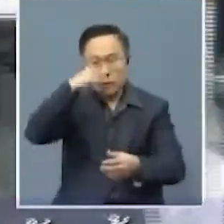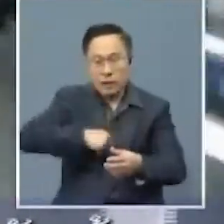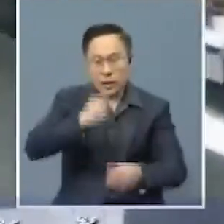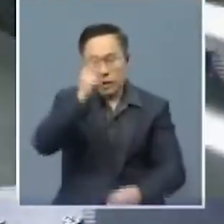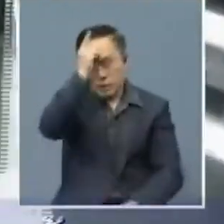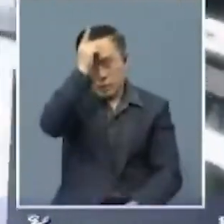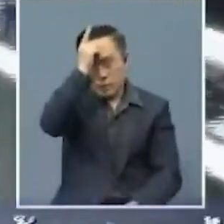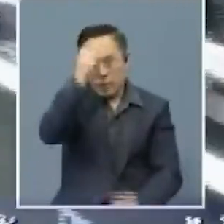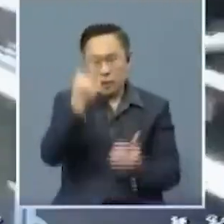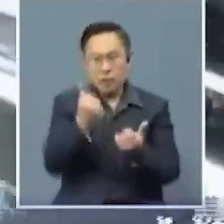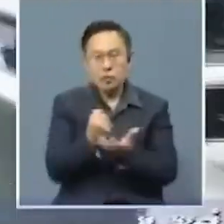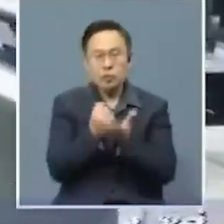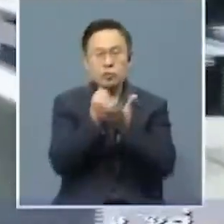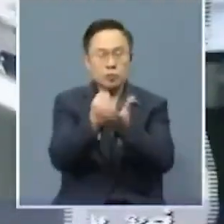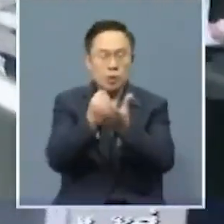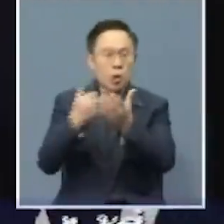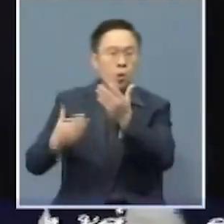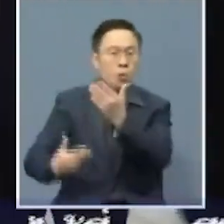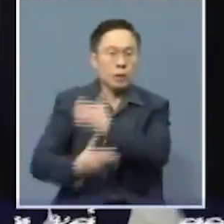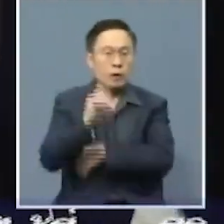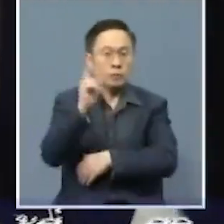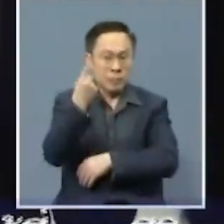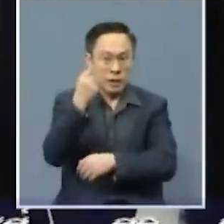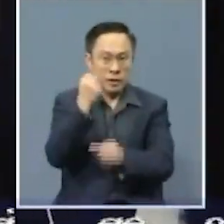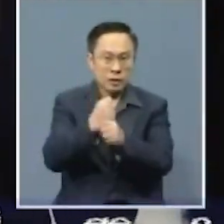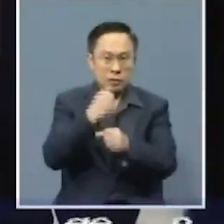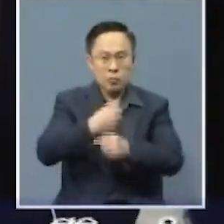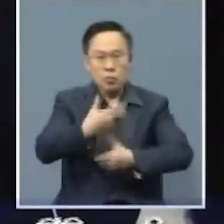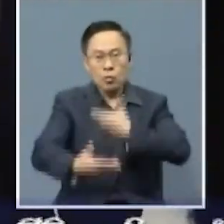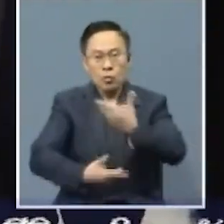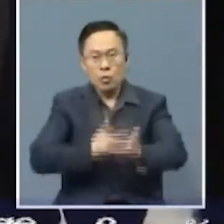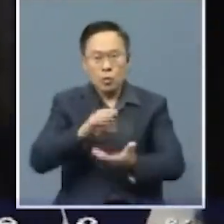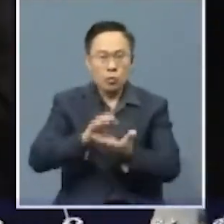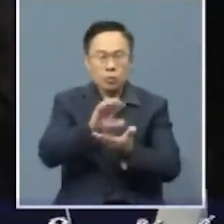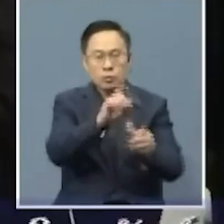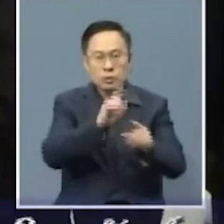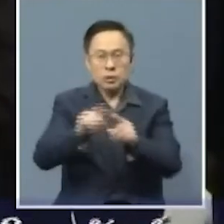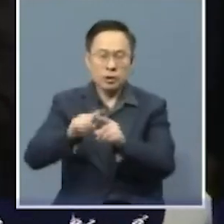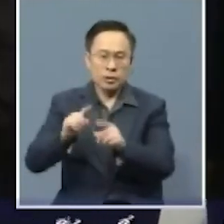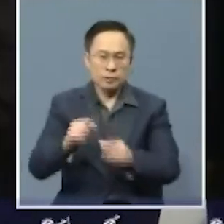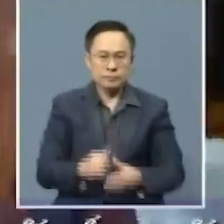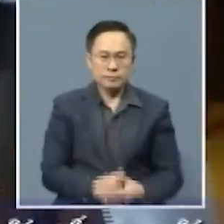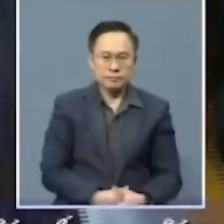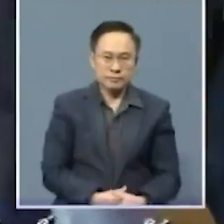และเยอรมนีจะสร้างโอกาสใหม่ๆให้กับธุรกิจของทั้งสองประเทศ